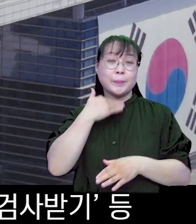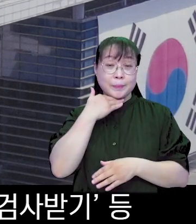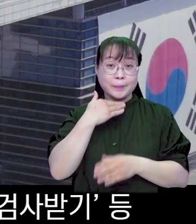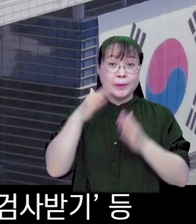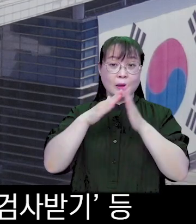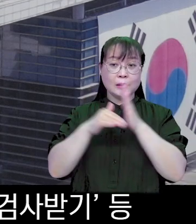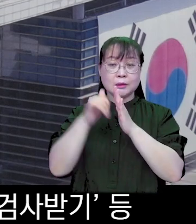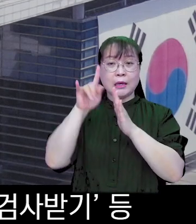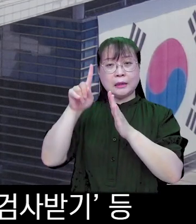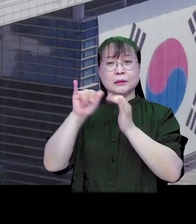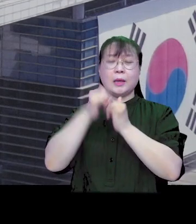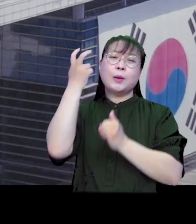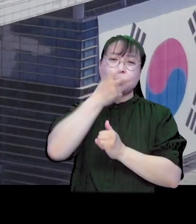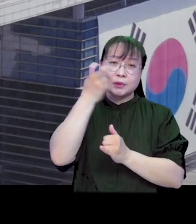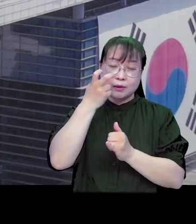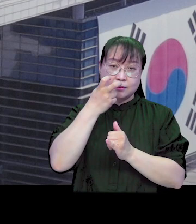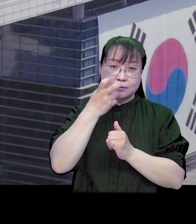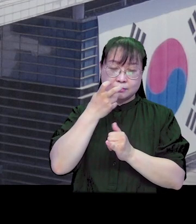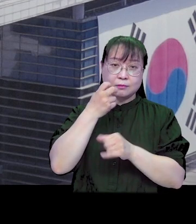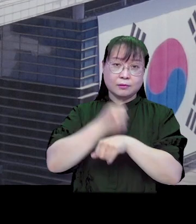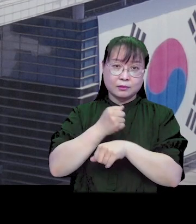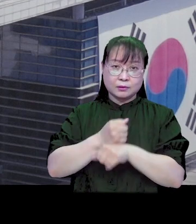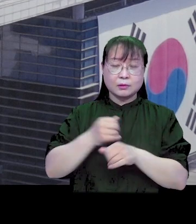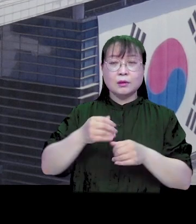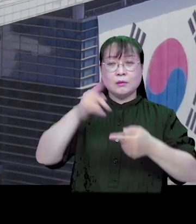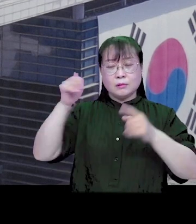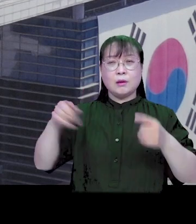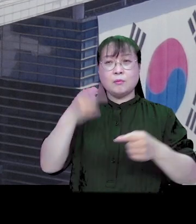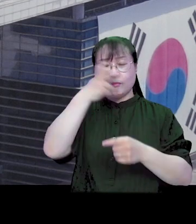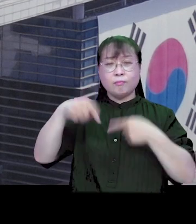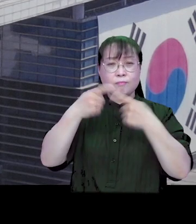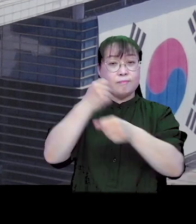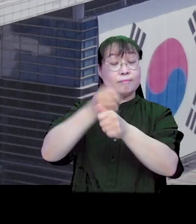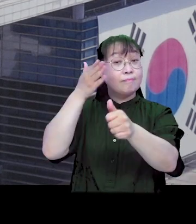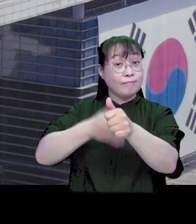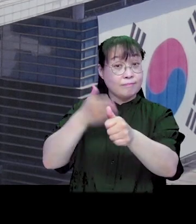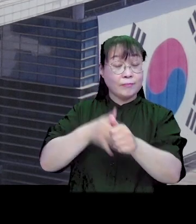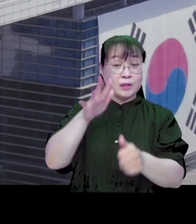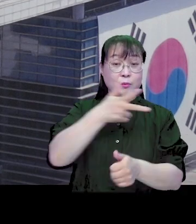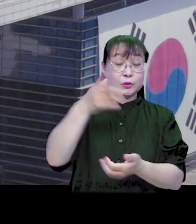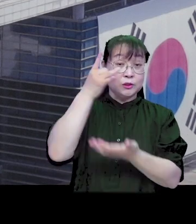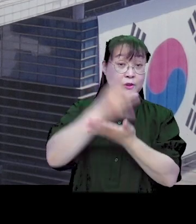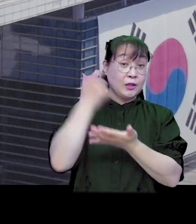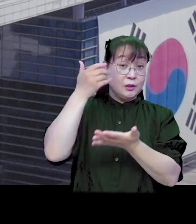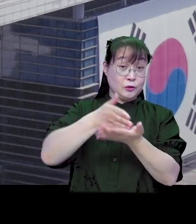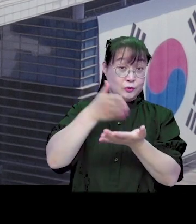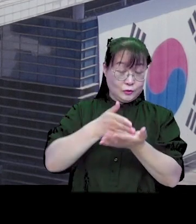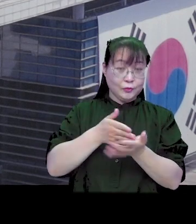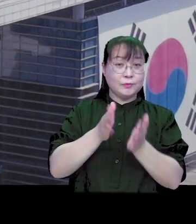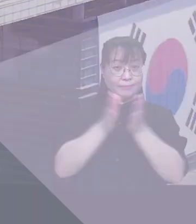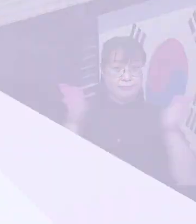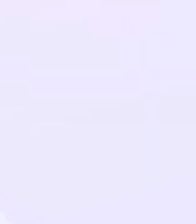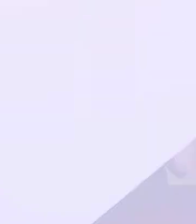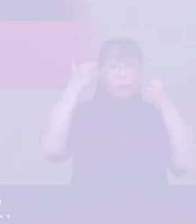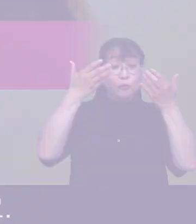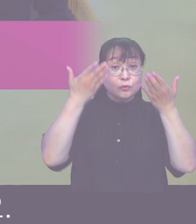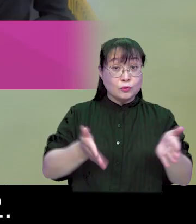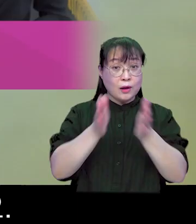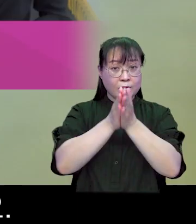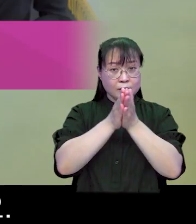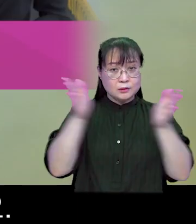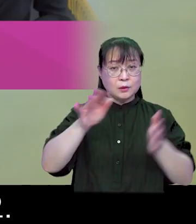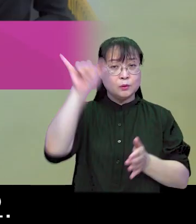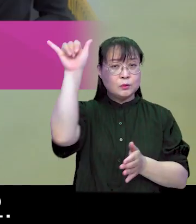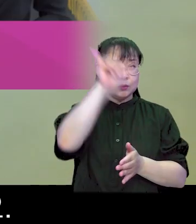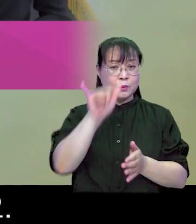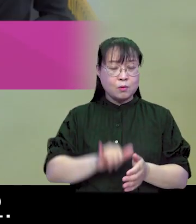집에 한 사람 검사받기 등 코로나19 방역에 동참해 주시기 바랍니다. 그럼 이번 주 천안 뉴스를 전해드리겠습니다. 여름